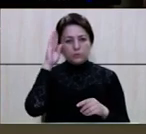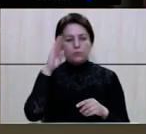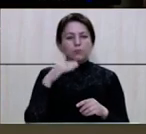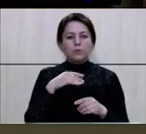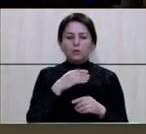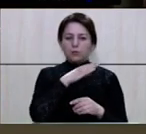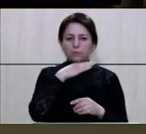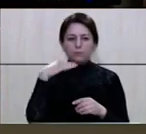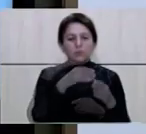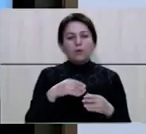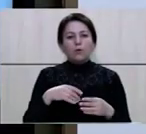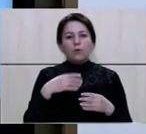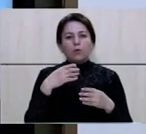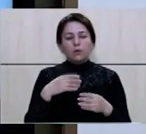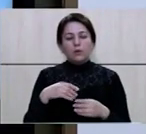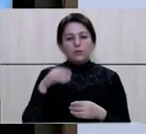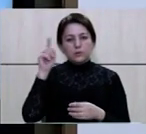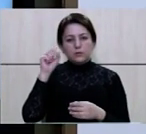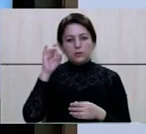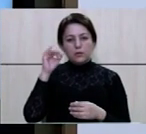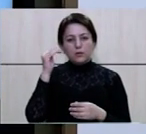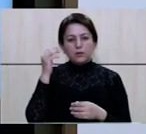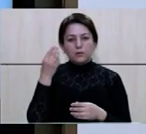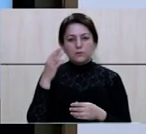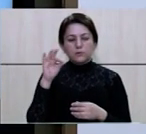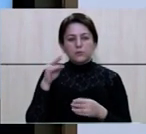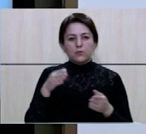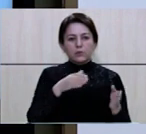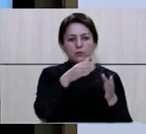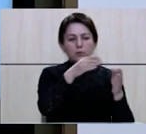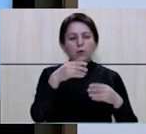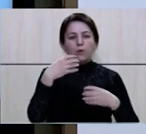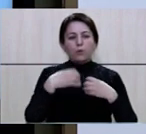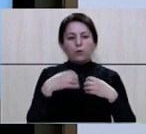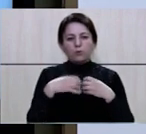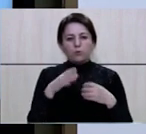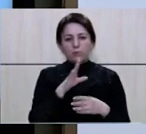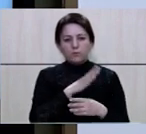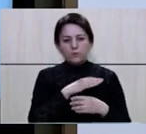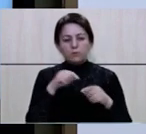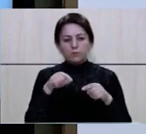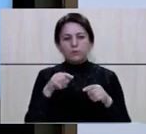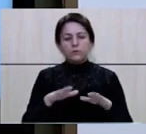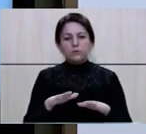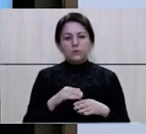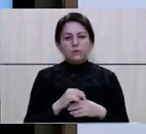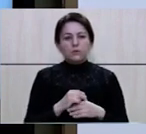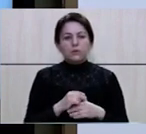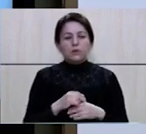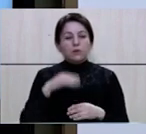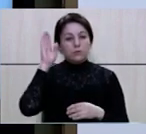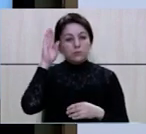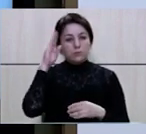ham yaxshi ta'minlangan. Zarafshon daryosining o'rta oqimida joylashganligi bu hududda o'sha